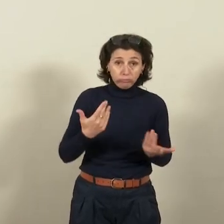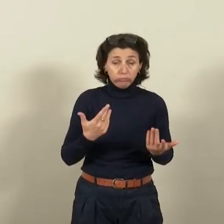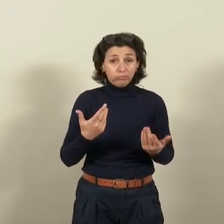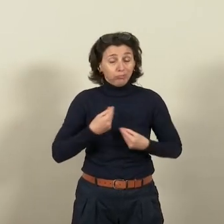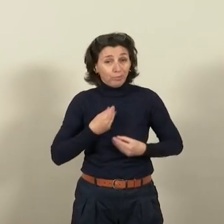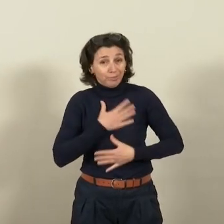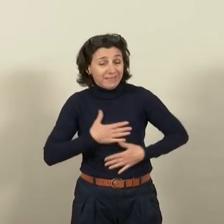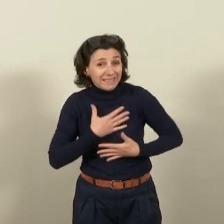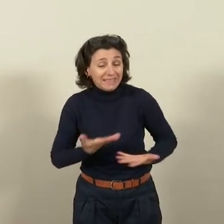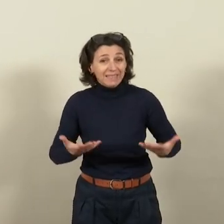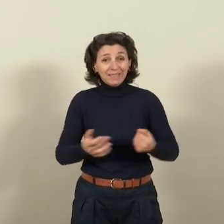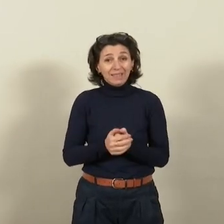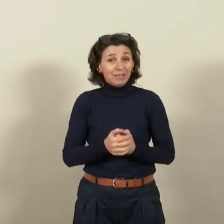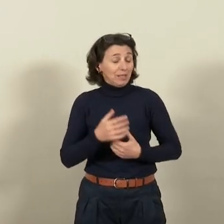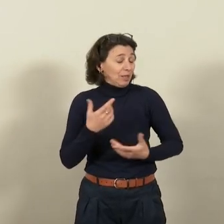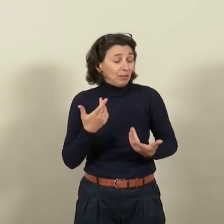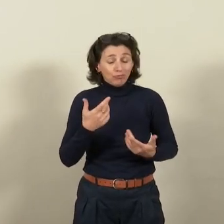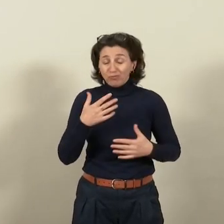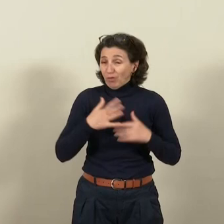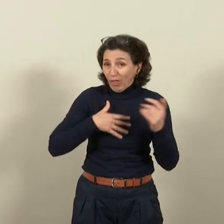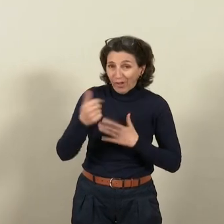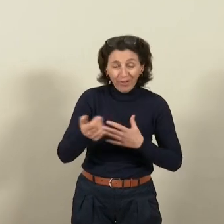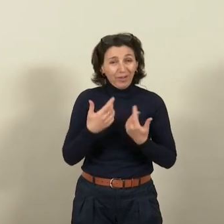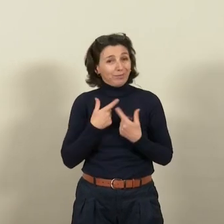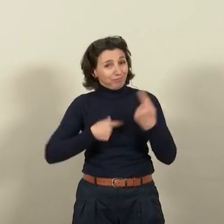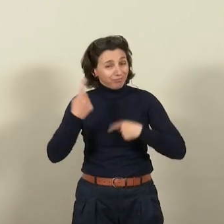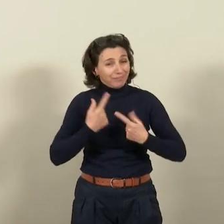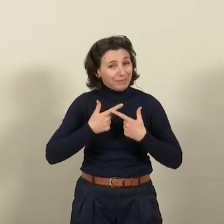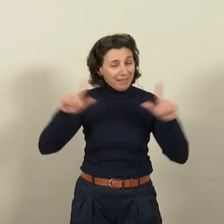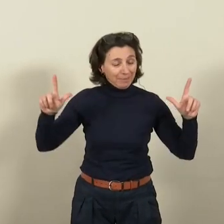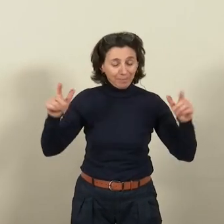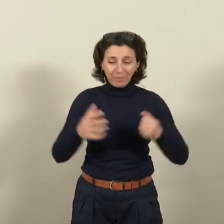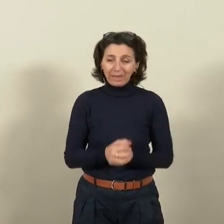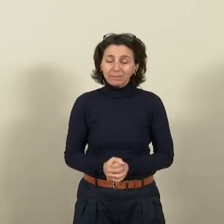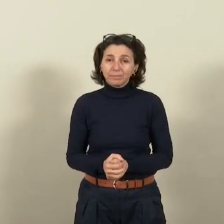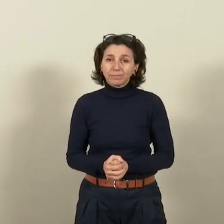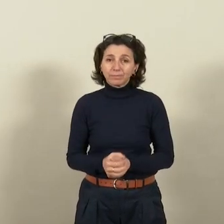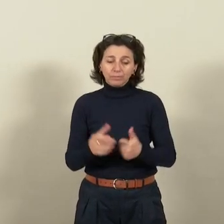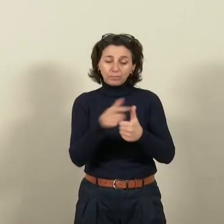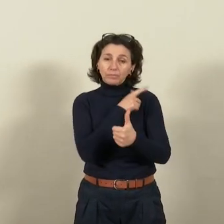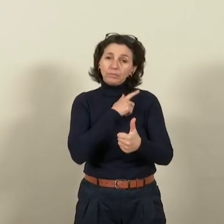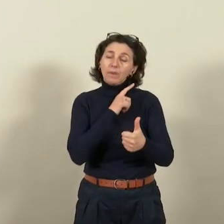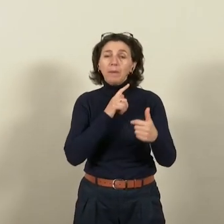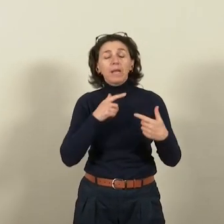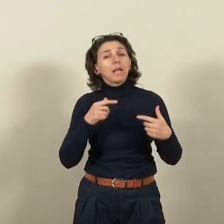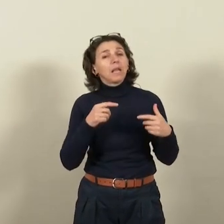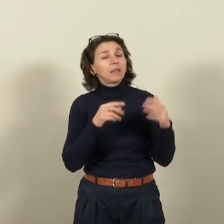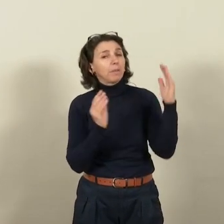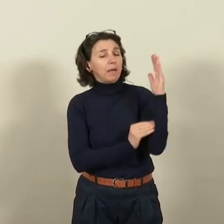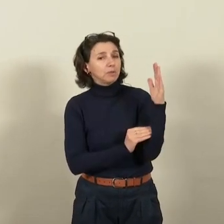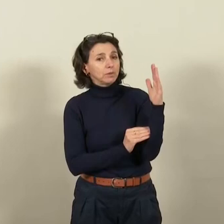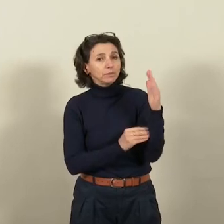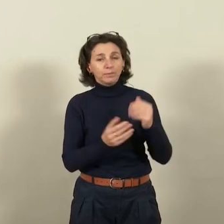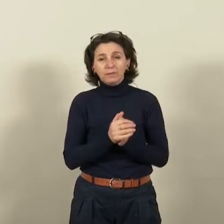plaisir d'émancipation et de liberté la première délibération concerne la révision des critères de subvention de